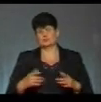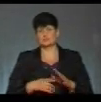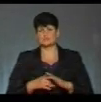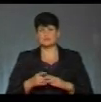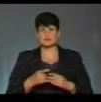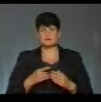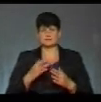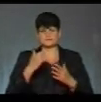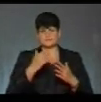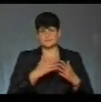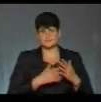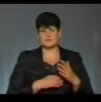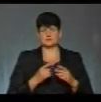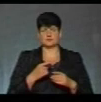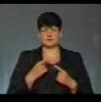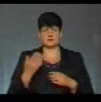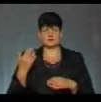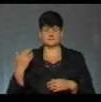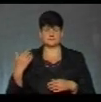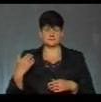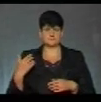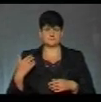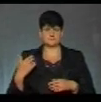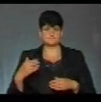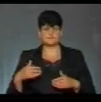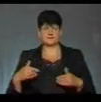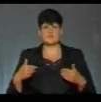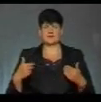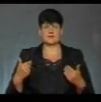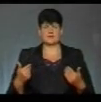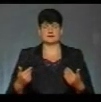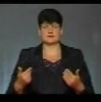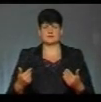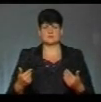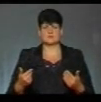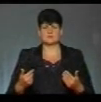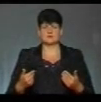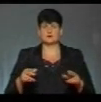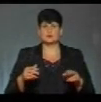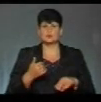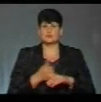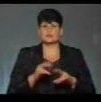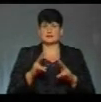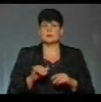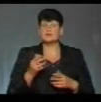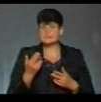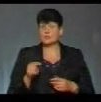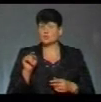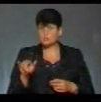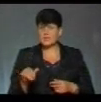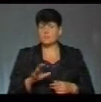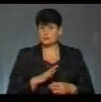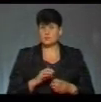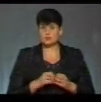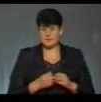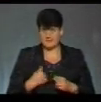цей перелік, про що я говорила раніше, дати оці меседжі основні, що так, в тебе виникла проблема, але я